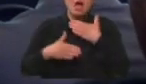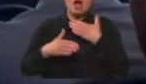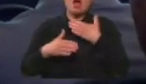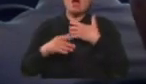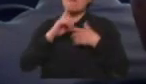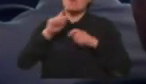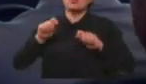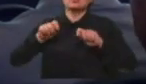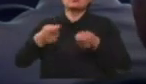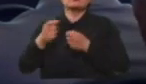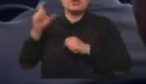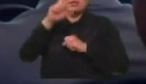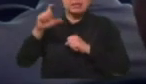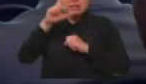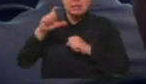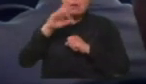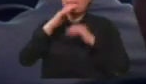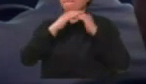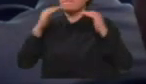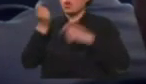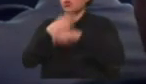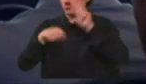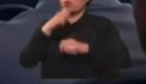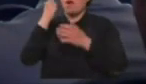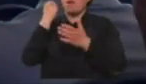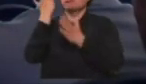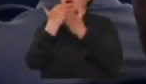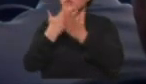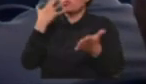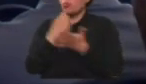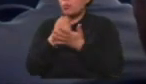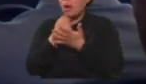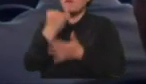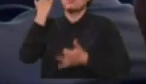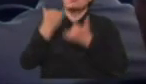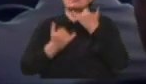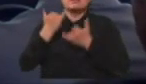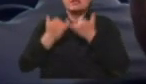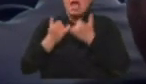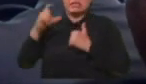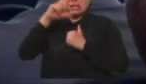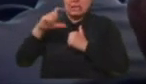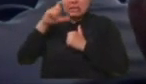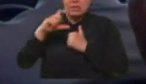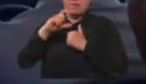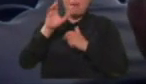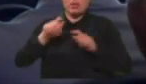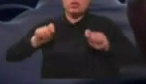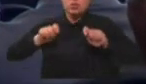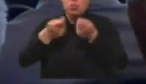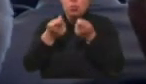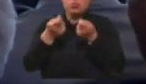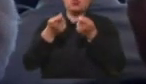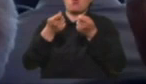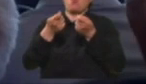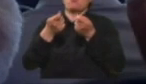wręcz wymuszenie cyfryzacji na poziomie rozwiązań prawnych, no ale no jeżeli cyfryzacja będzie właśnie wymuszona w ten sposób,